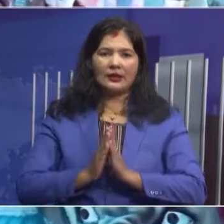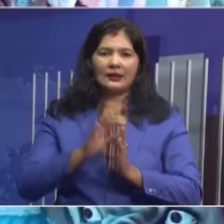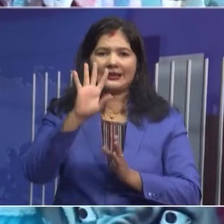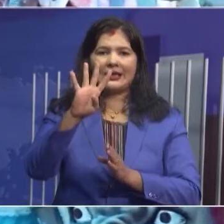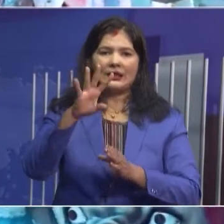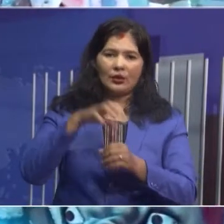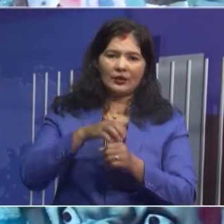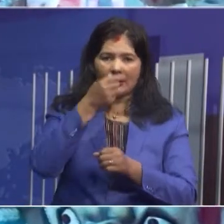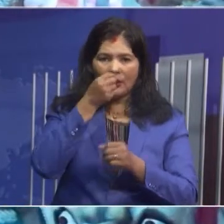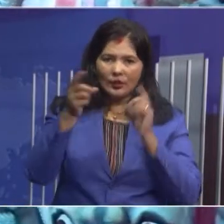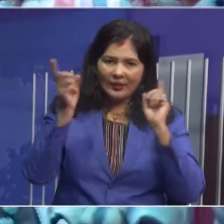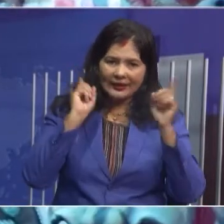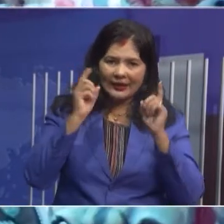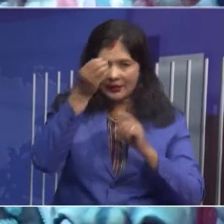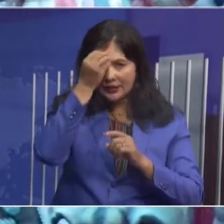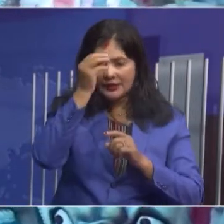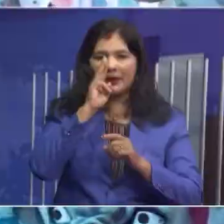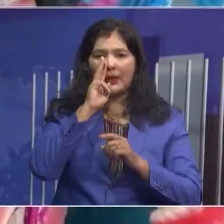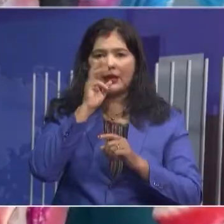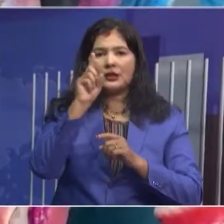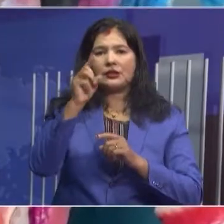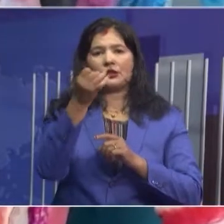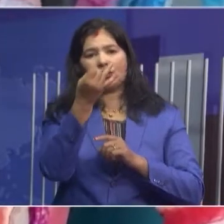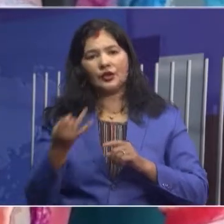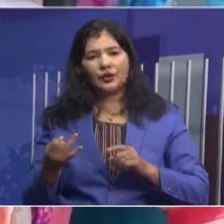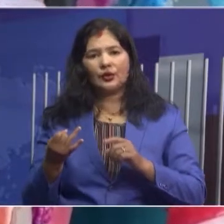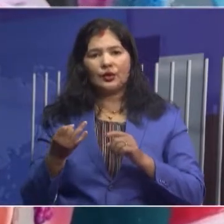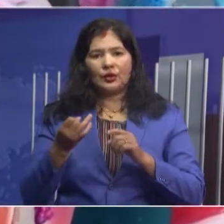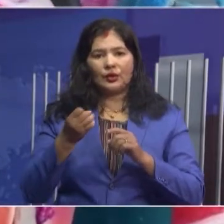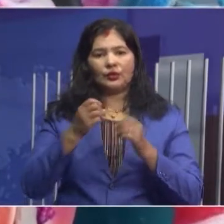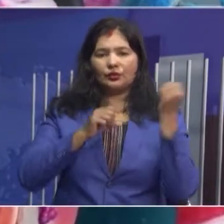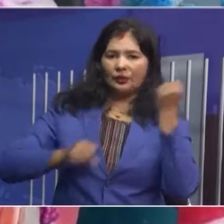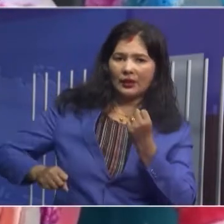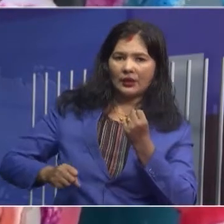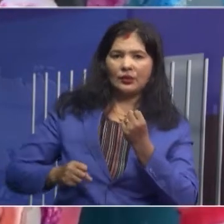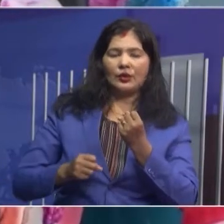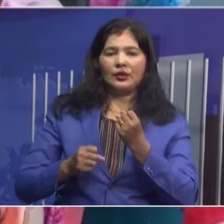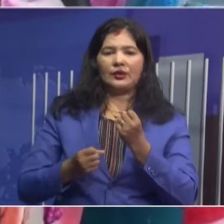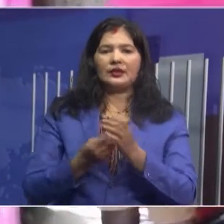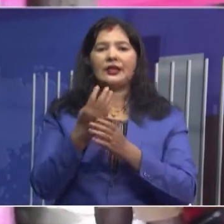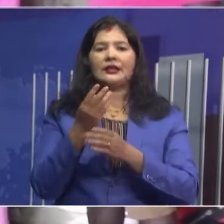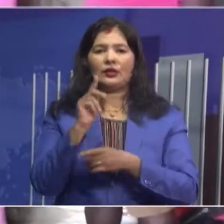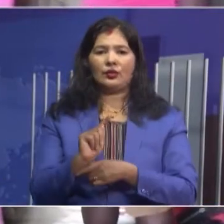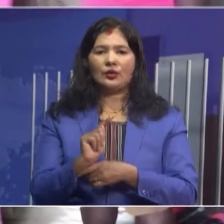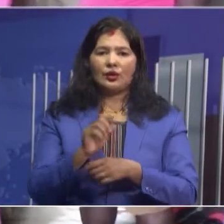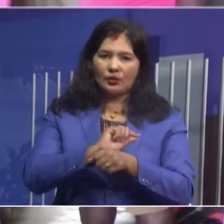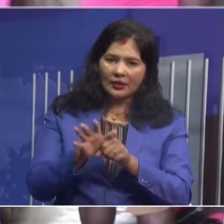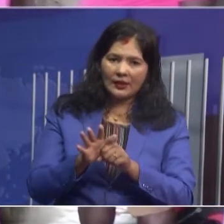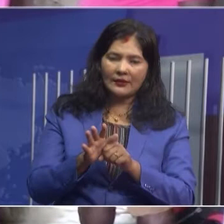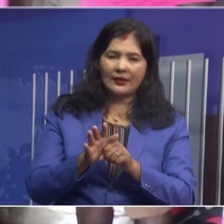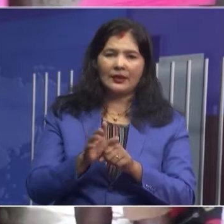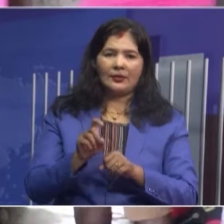गरी विजयादशमीमा 100 बढी ठाउँमा दुर्गा भवानीका मूर्ति निकालिँदै आएको थियो। तर कोरोना भाइरसका कारण विगत